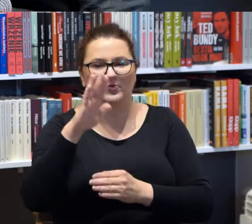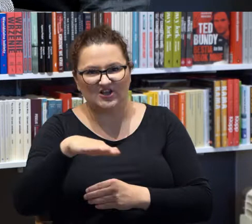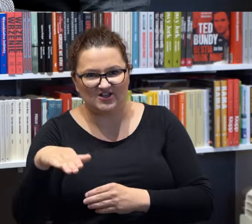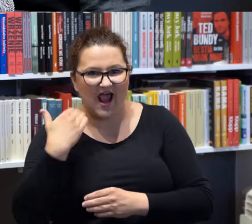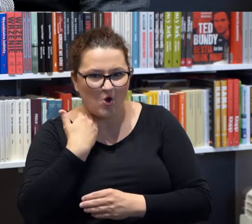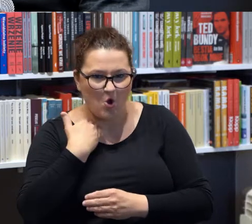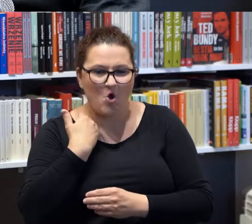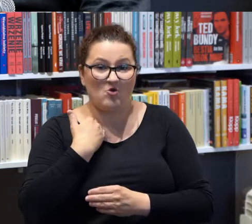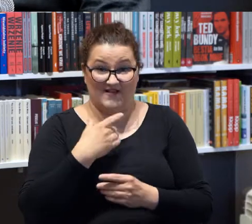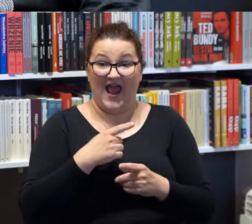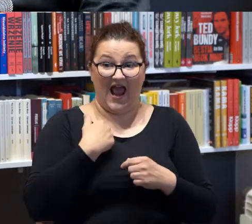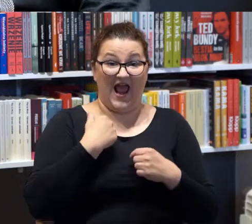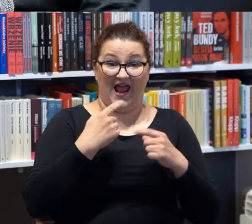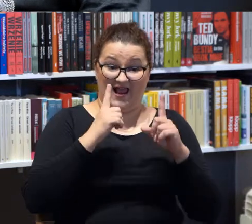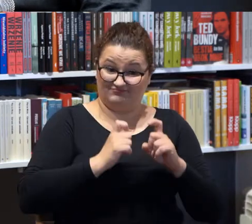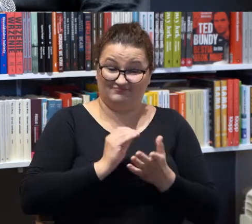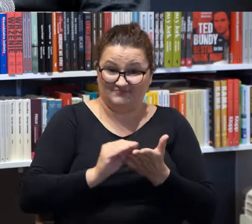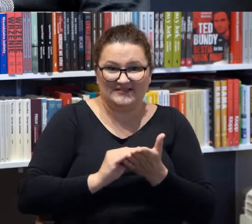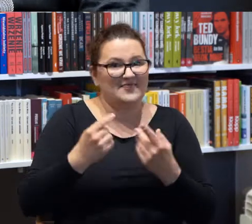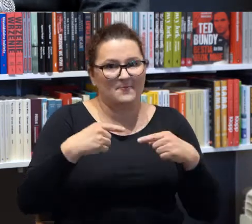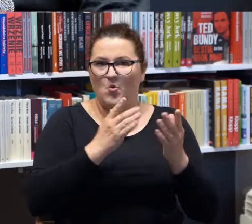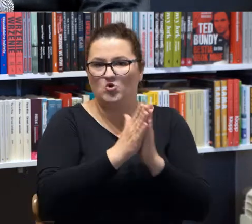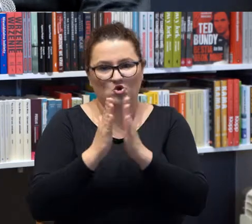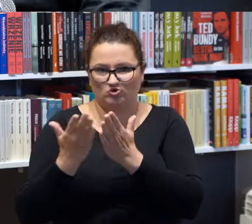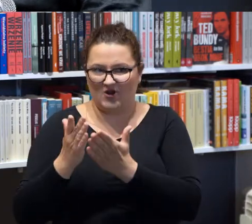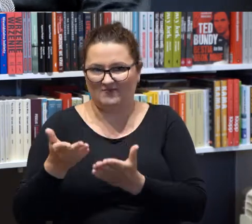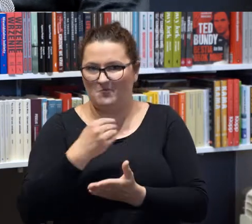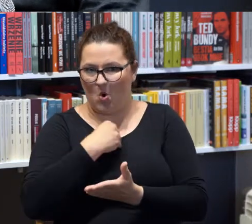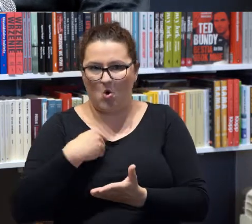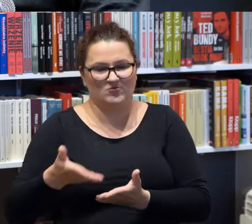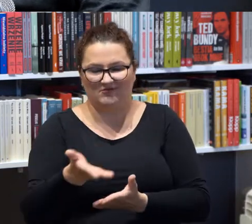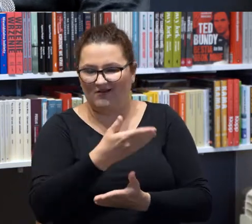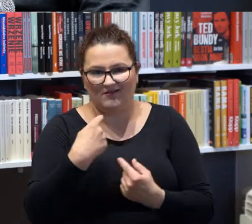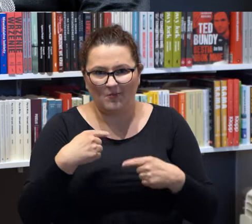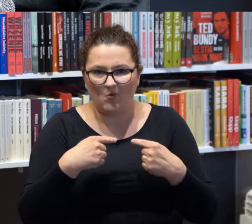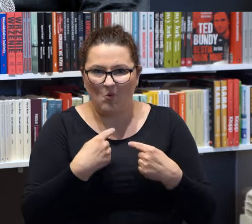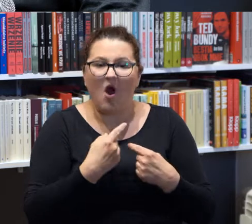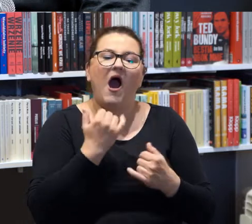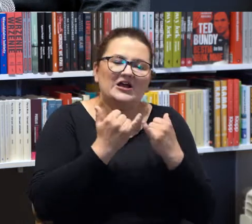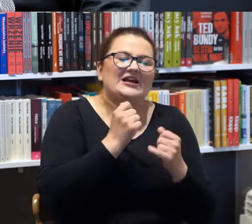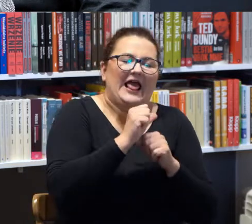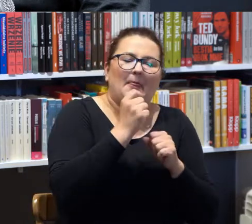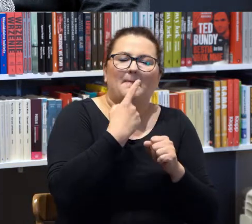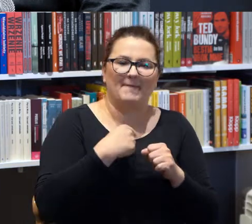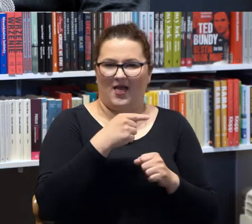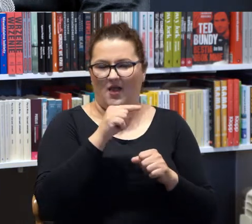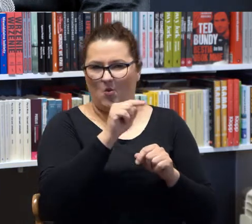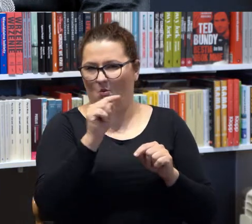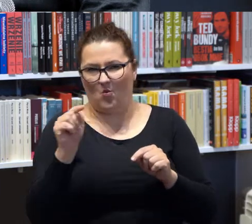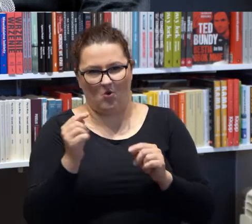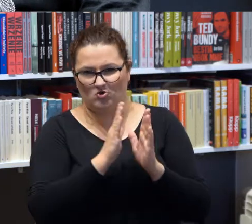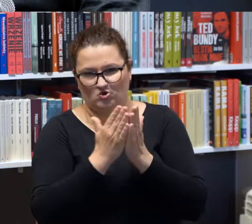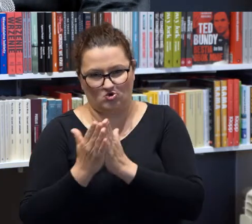nie było na polskim rynku. Plus nawet jeżeli, no to jest to nadal osobliwie niewiele, jak na jakby skalę tego